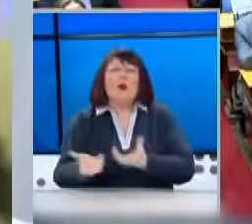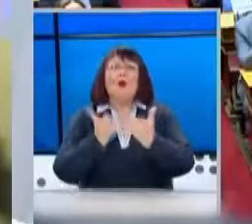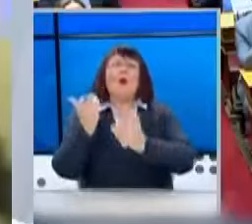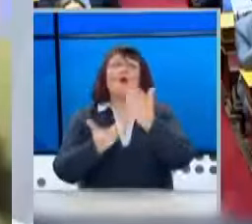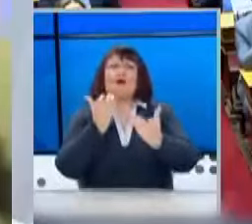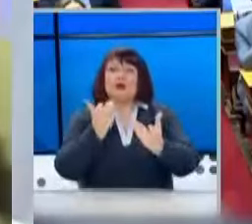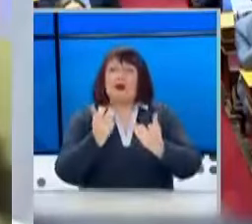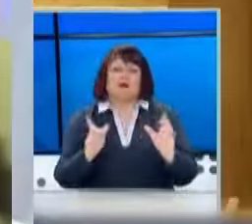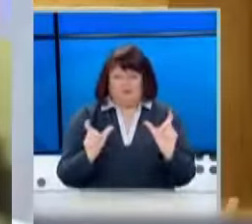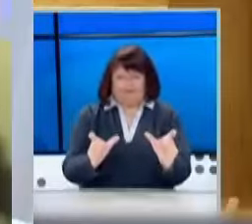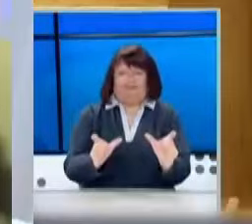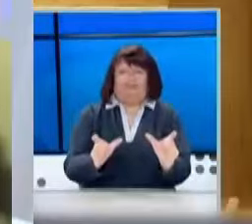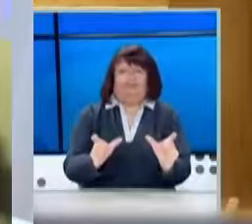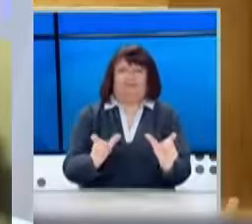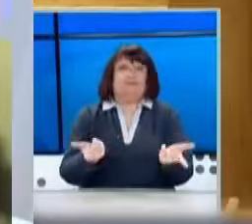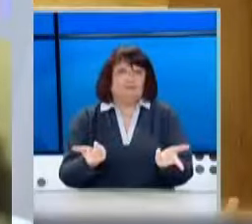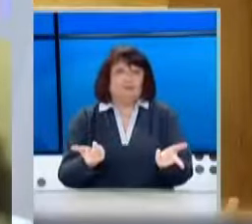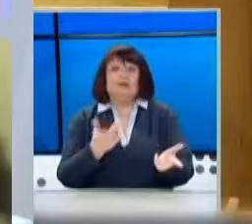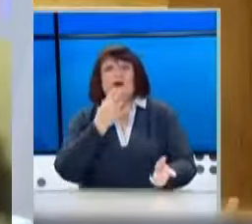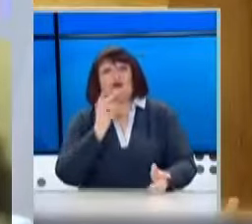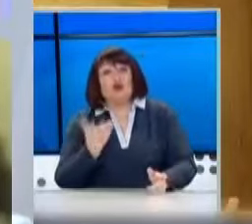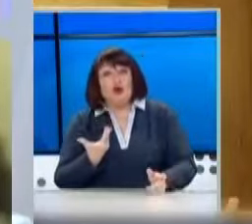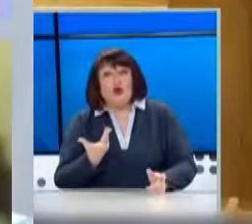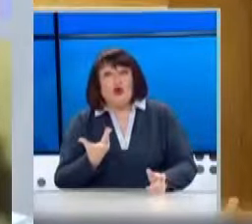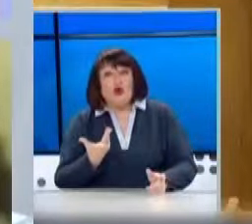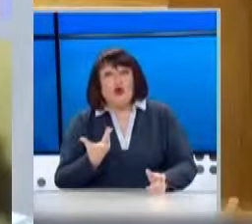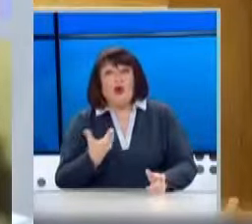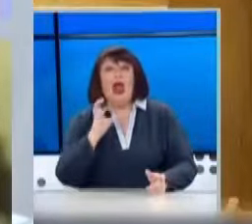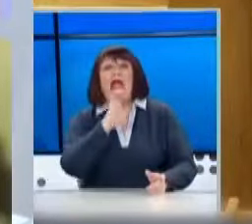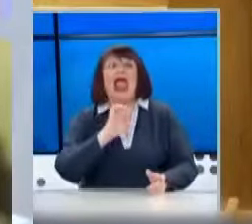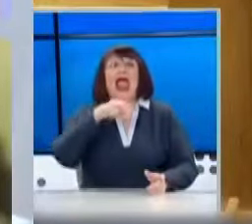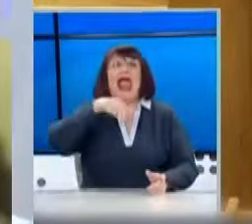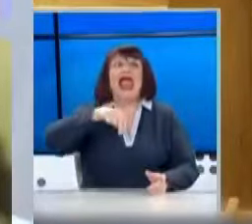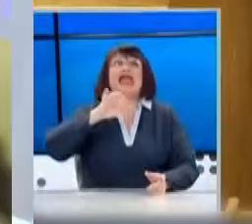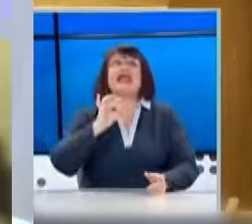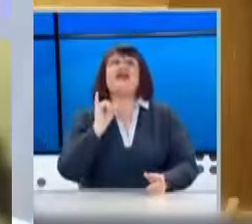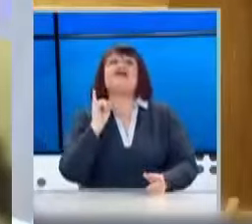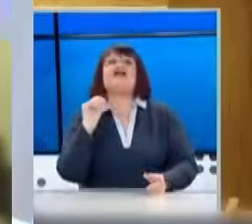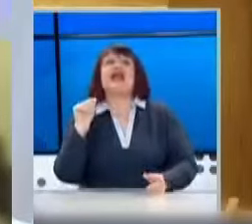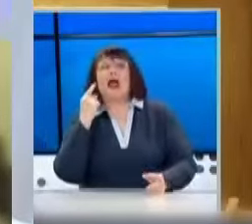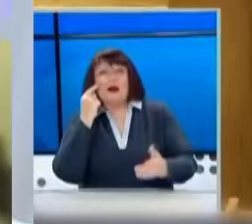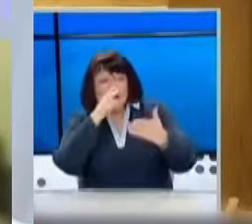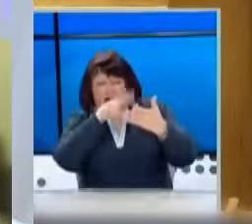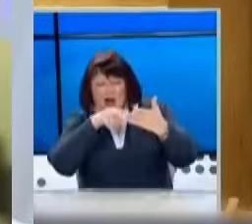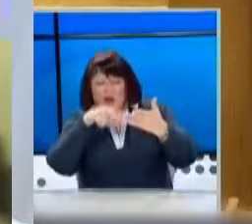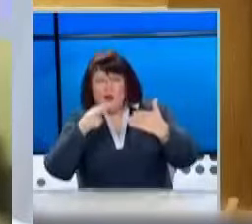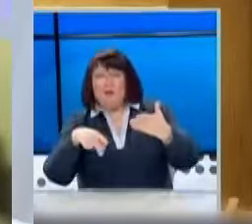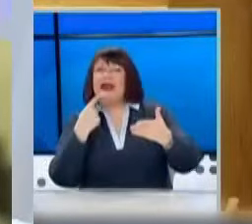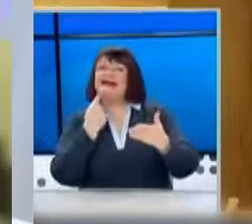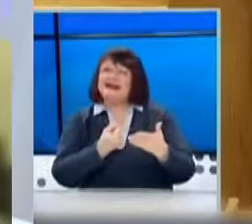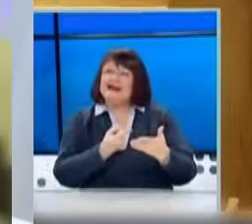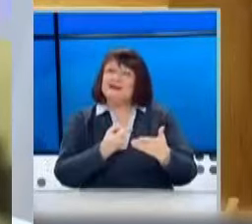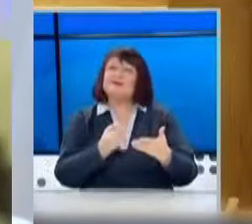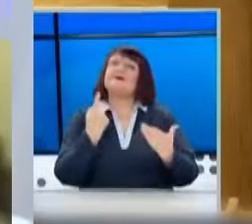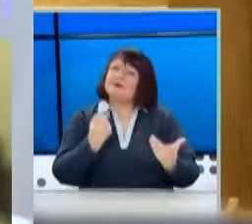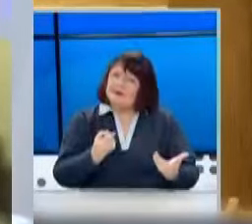πια οι τόνοι στην πολιτική αντιπαράθεση. Βλέπετε αυτό το ρήγμα μεταξύ Μητσοτάκη και Σαμαρά να βαθαίνει και πού